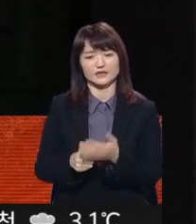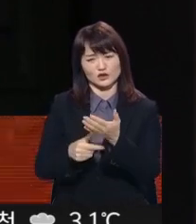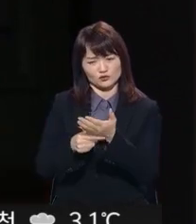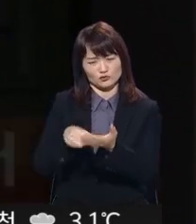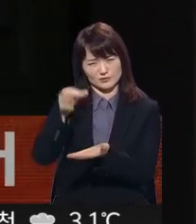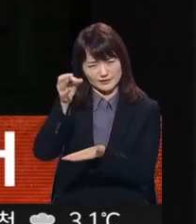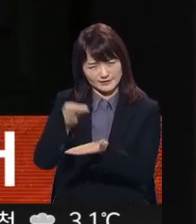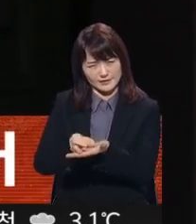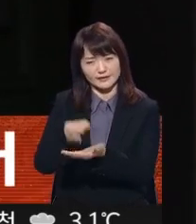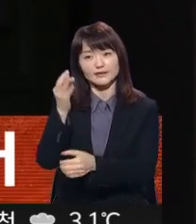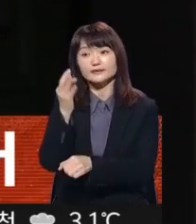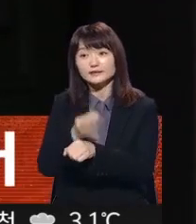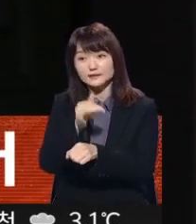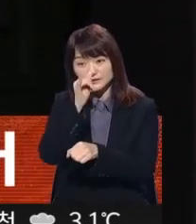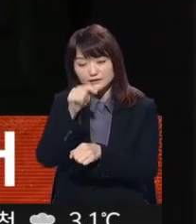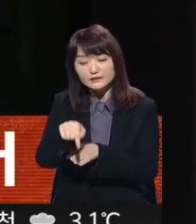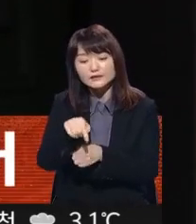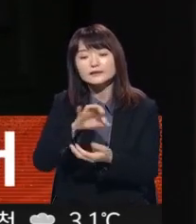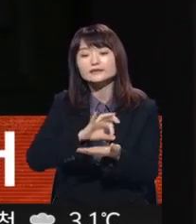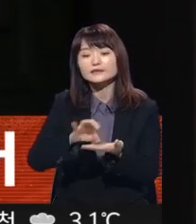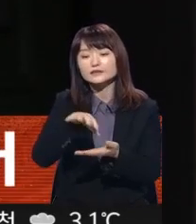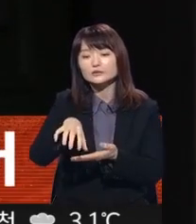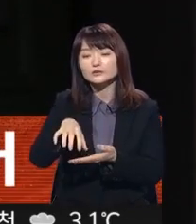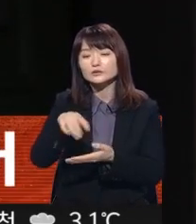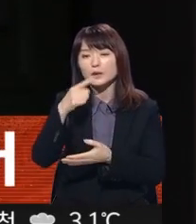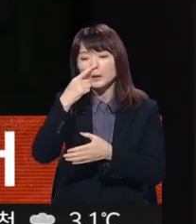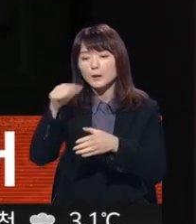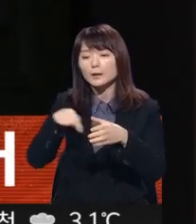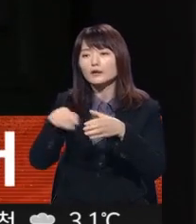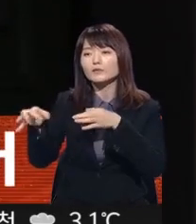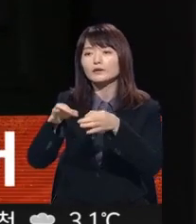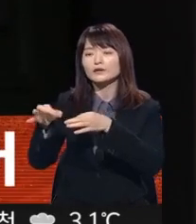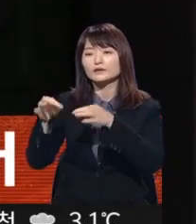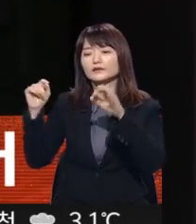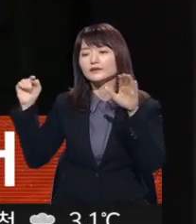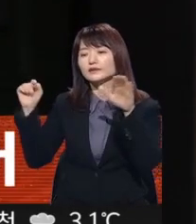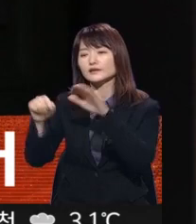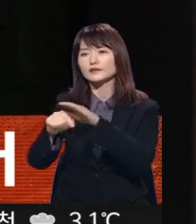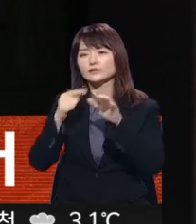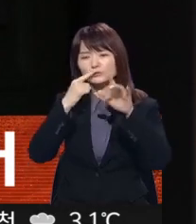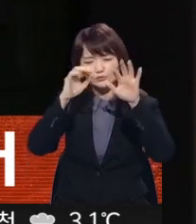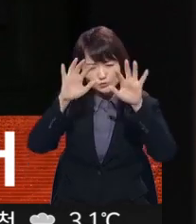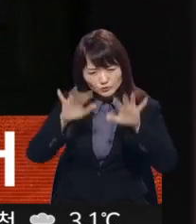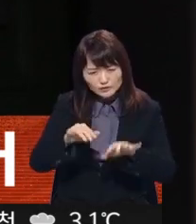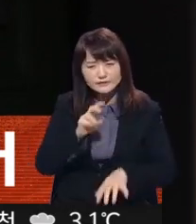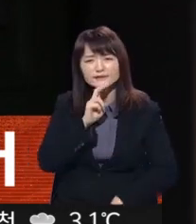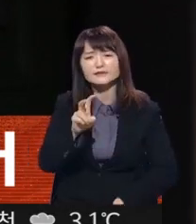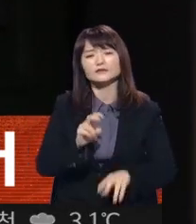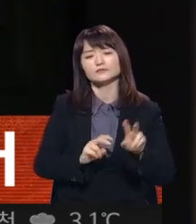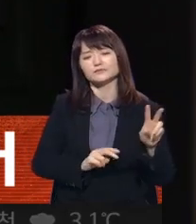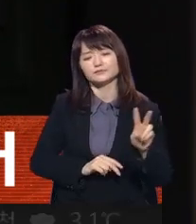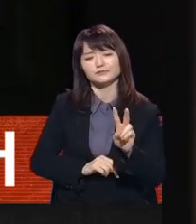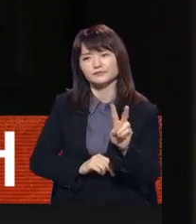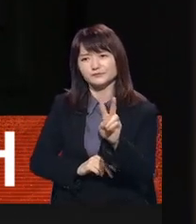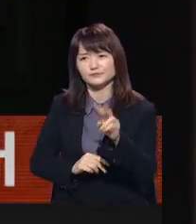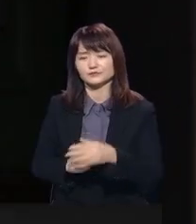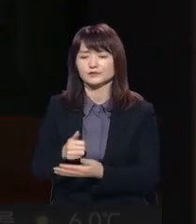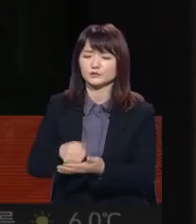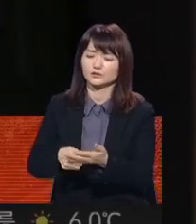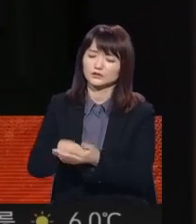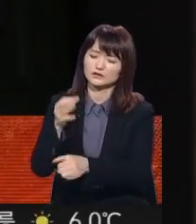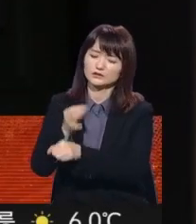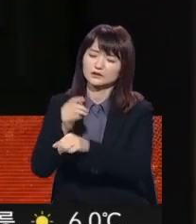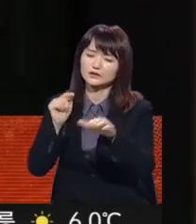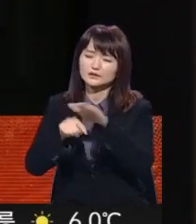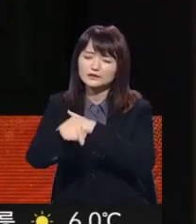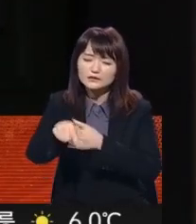있다면서 그걸 쓸 수 있는 카페로 눈 오는 날 20분을 걸어가야 했다고 하고요. 쇼핑이라도 가면 내내 이건 비싸다, 이런